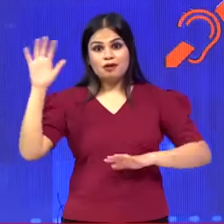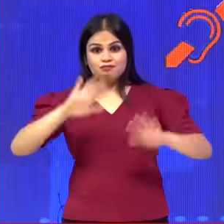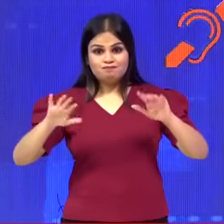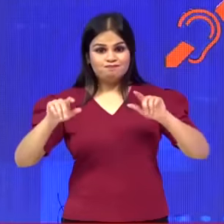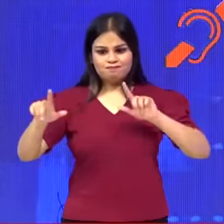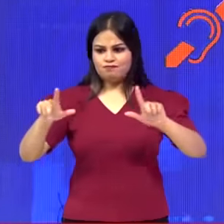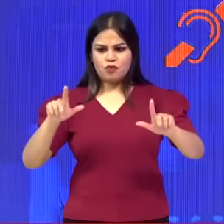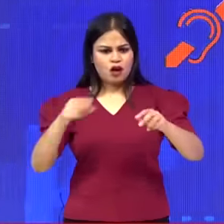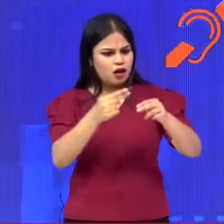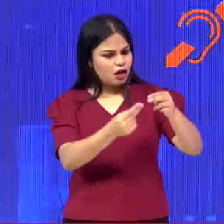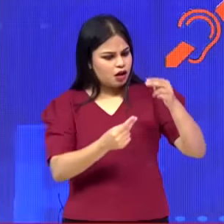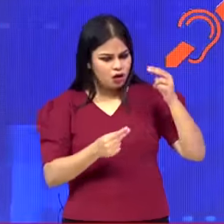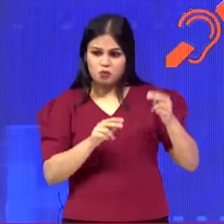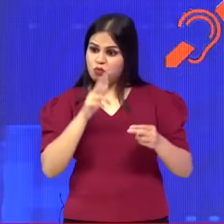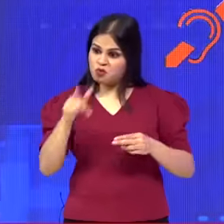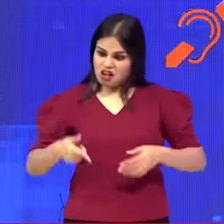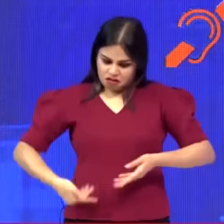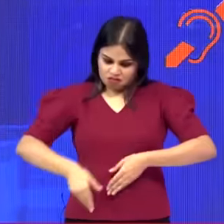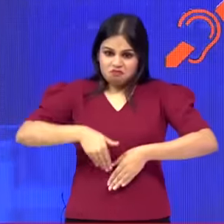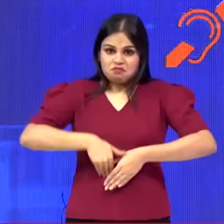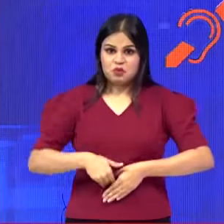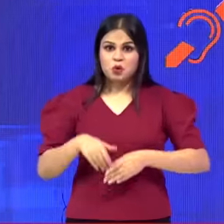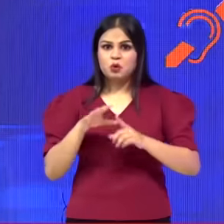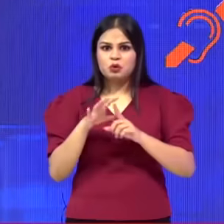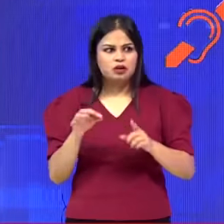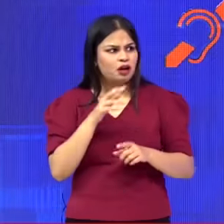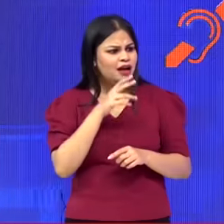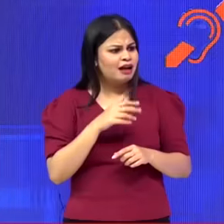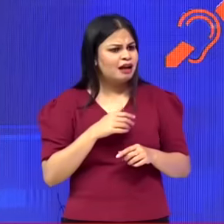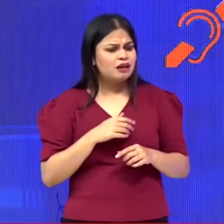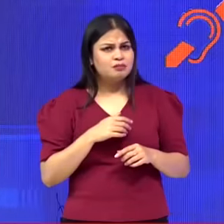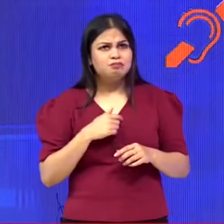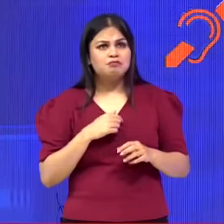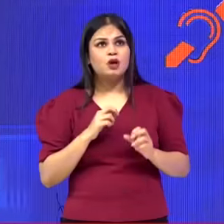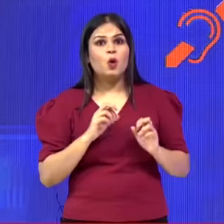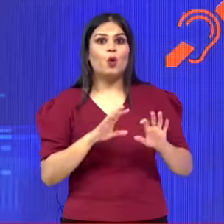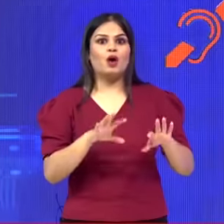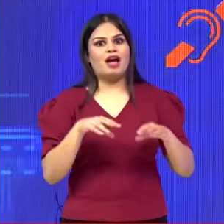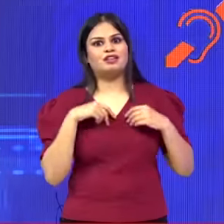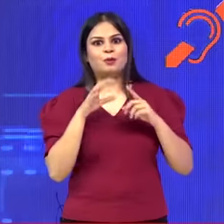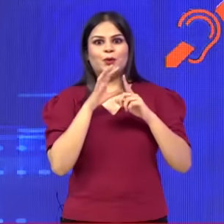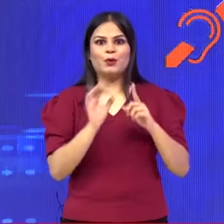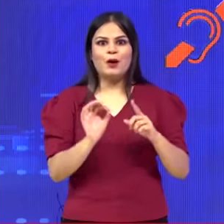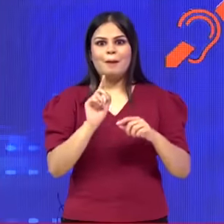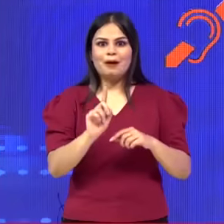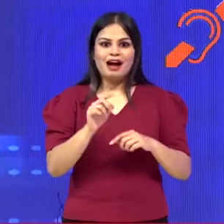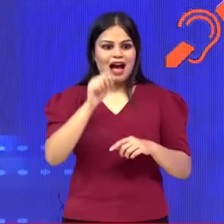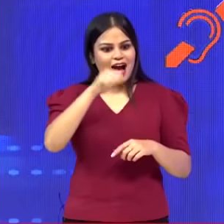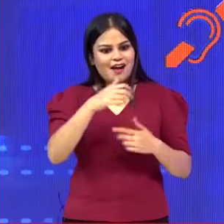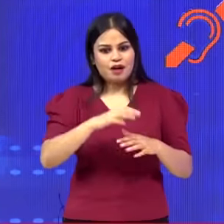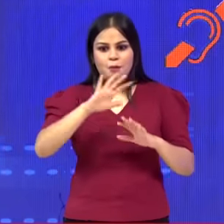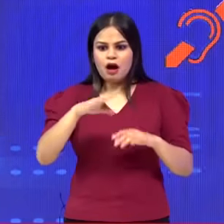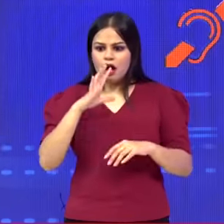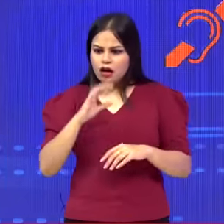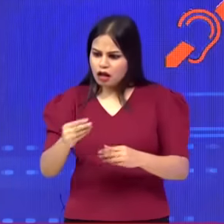सुनाई गई, तो बोला क्या लंगोट पहनना पड़ेगा, तो पहन लेंगे लंगोट। जब वो एक्चुअली हकीकत में लंगोट आया